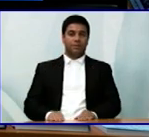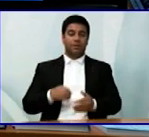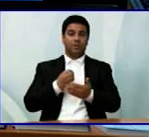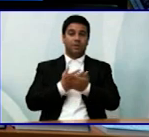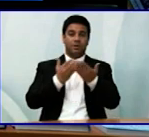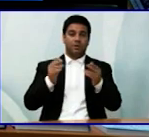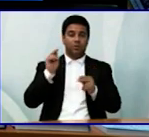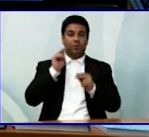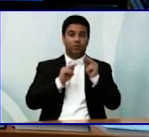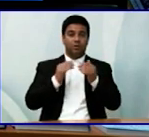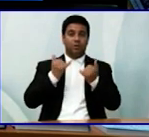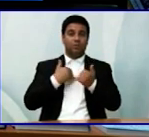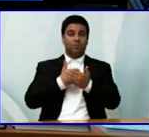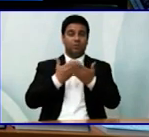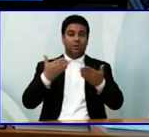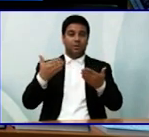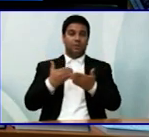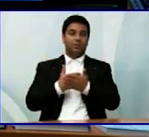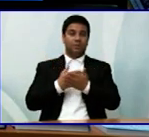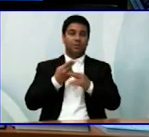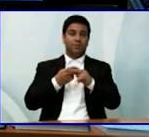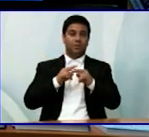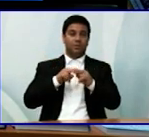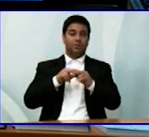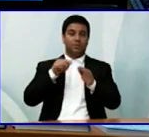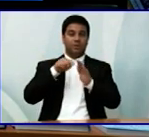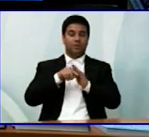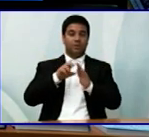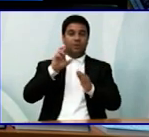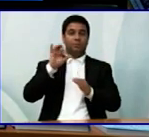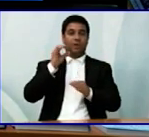Aziz o'quvchilar, keling yana bir marta men sizlarga